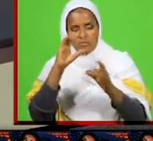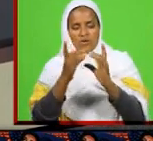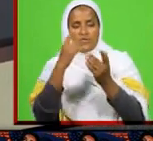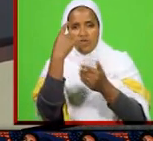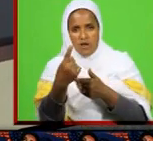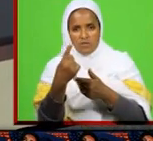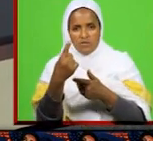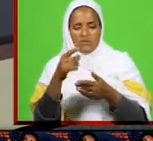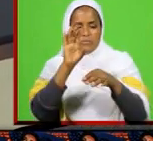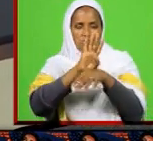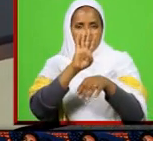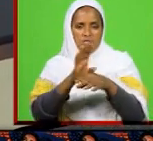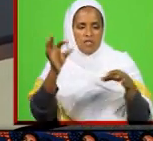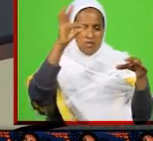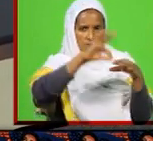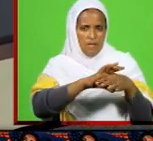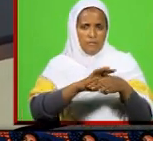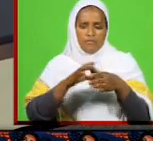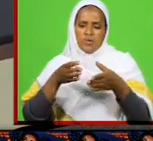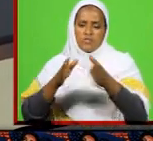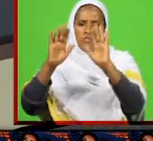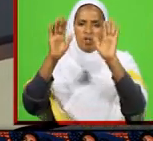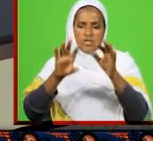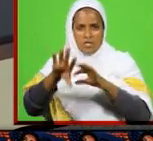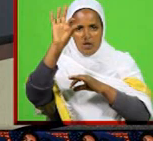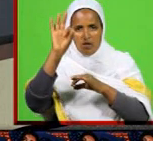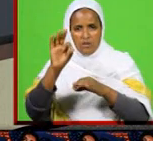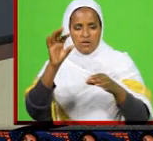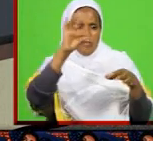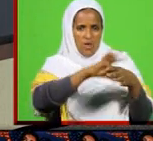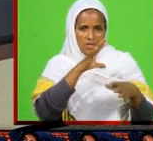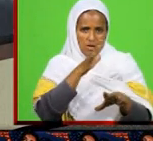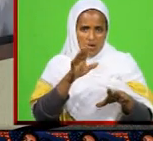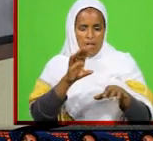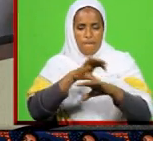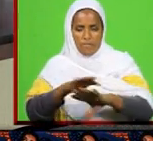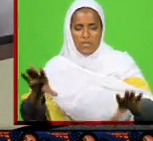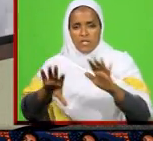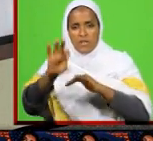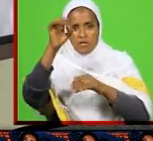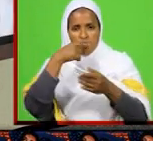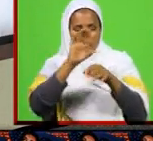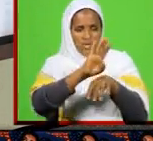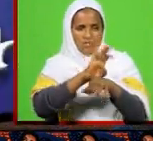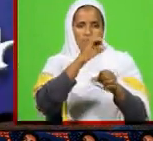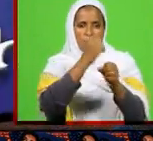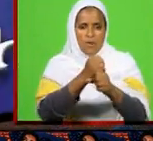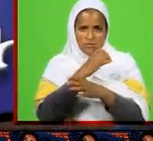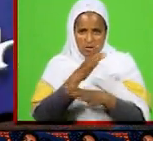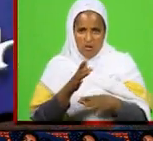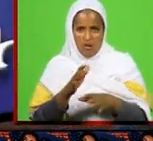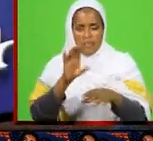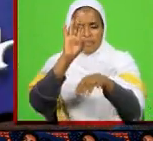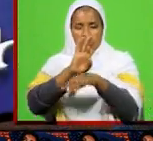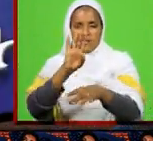በክፍል አንድ ዝግጅታችን የቤተ ክርስቲያን አተካከል በዘፈቀደ እንደተገኘ እንደማይተከል፣ መሬት ተገኘ ተብሎ ቤተ ክርስቲያን